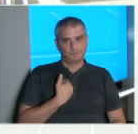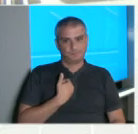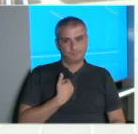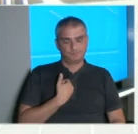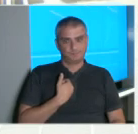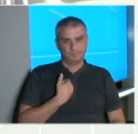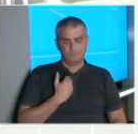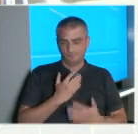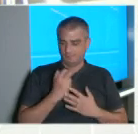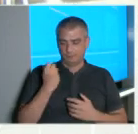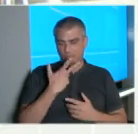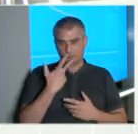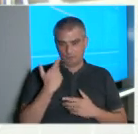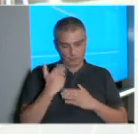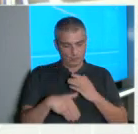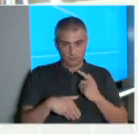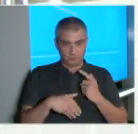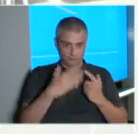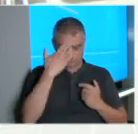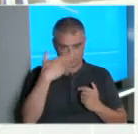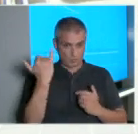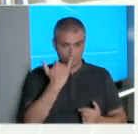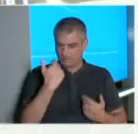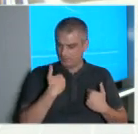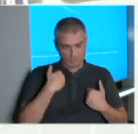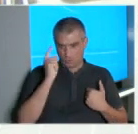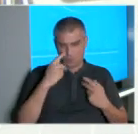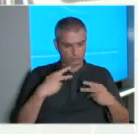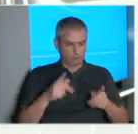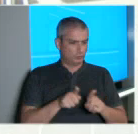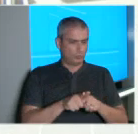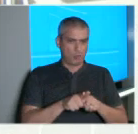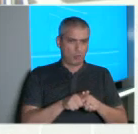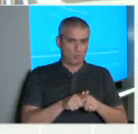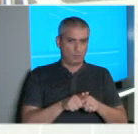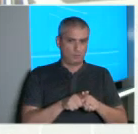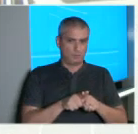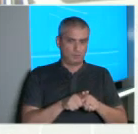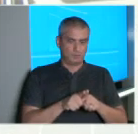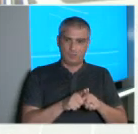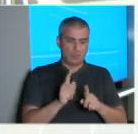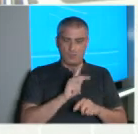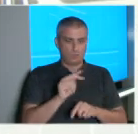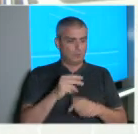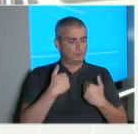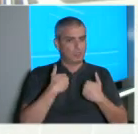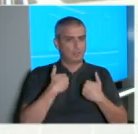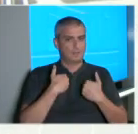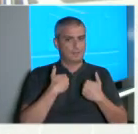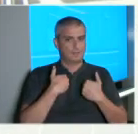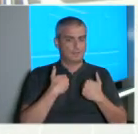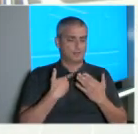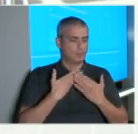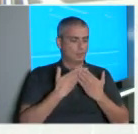זה שלושה שבועות אחרונים? בידוע תמיד, אני לא חושש, כמו... לא עניין שאני משמו